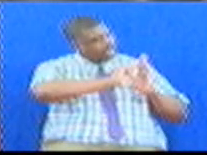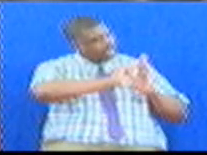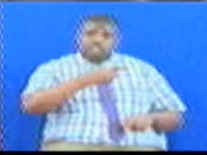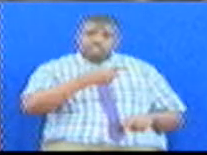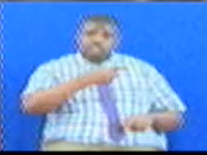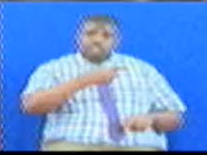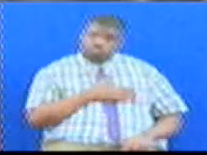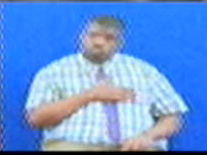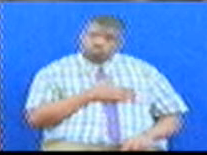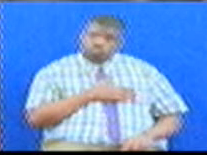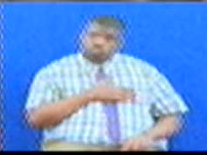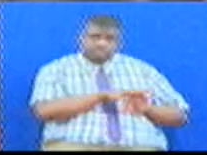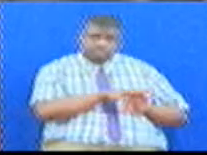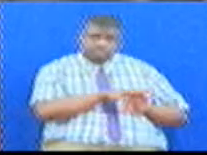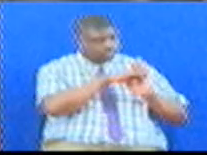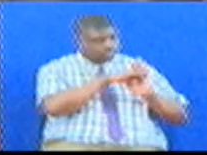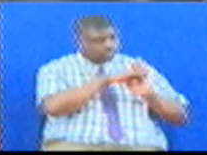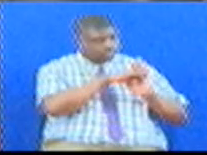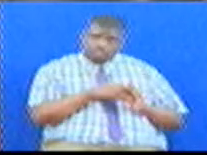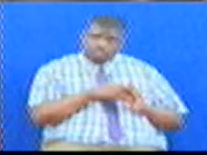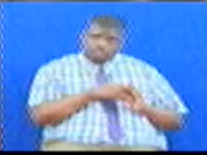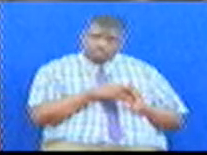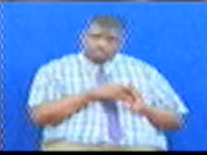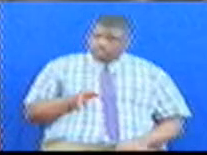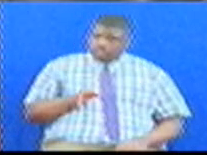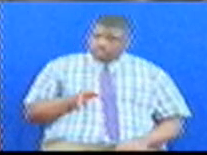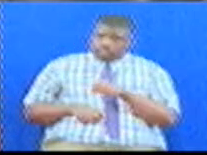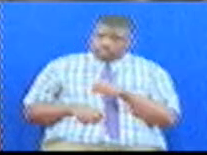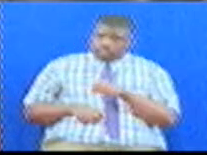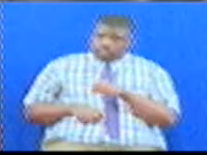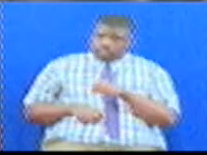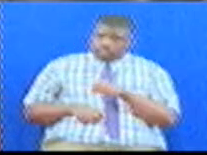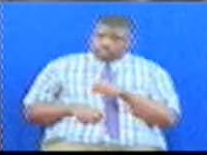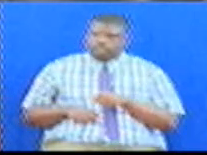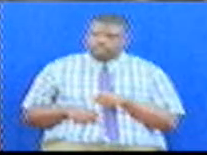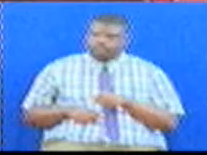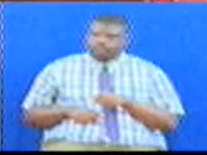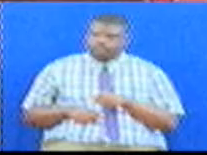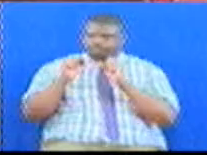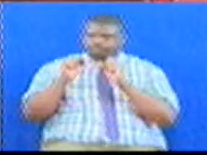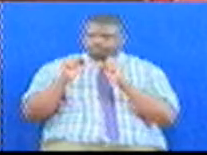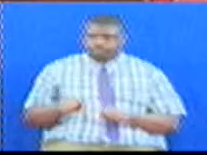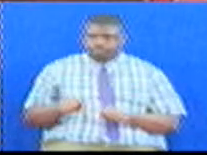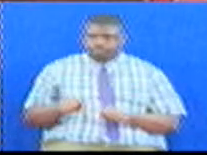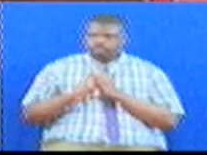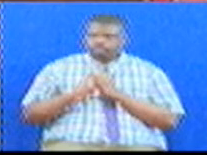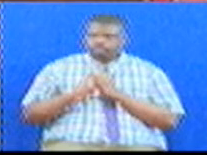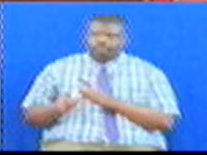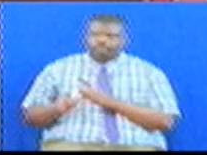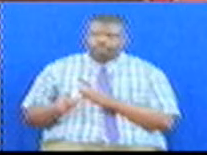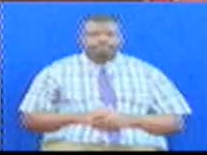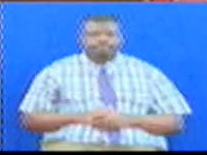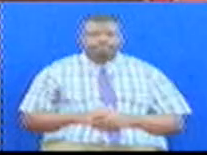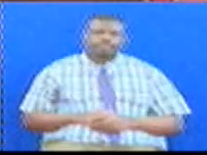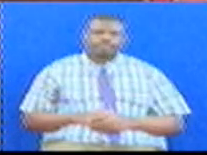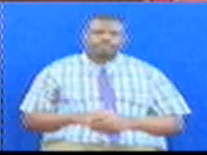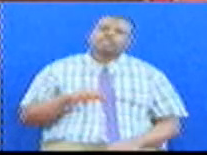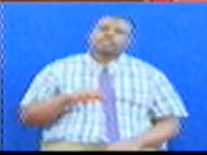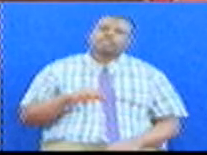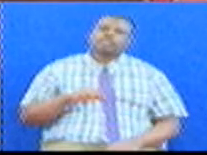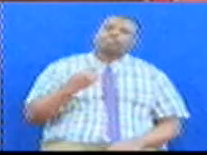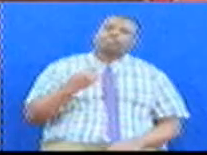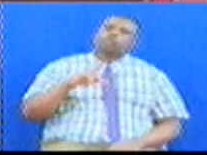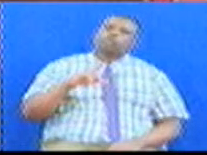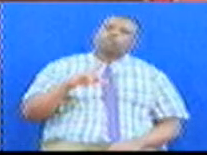zinaelekeza utaratibu fulani, basi huo utaratibu lazima ufuatwe. Mheshimiwa Abdalla Mtolea atachangia